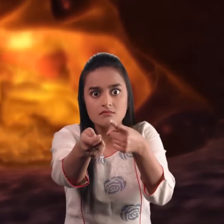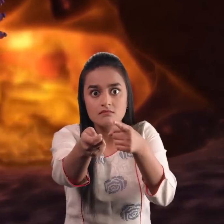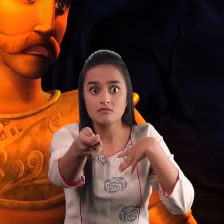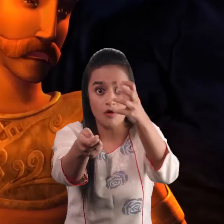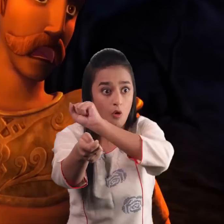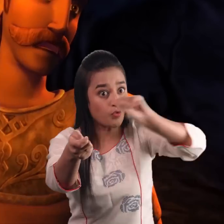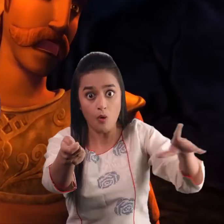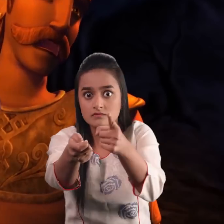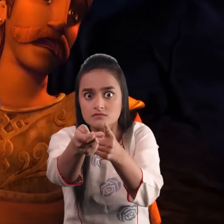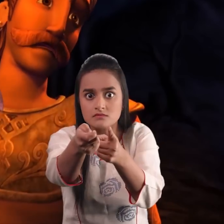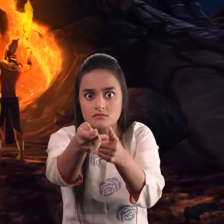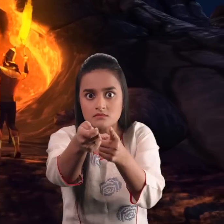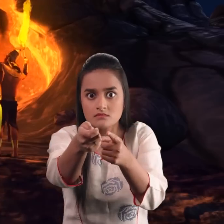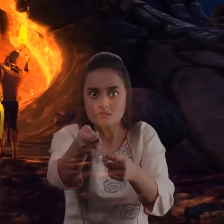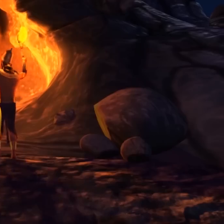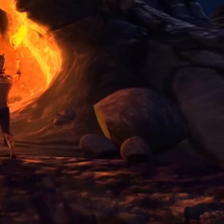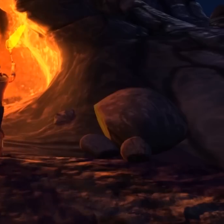जा, नहीं तो उठाकर फेंक दूंगा।